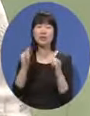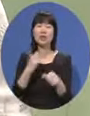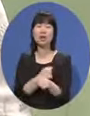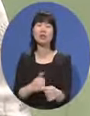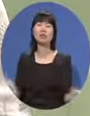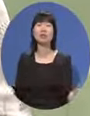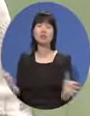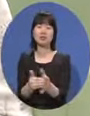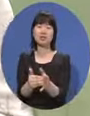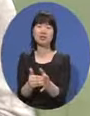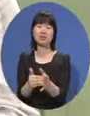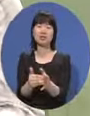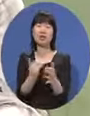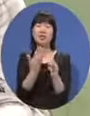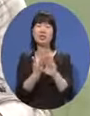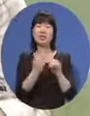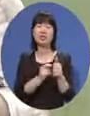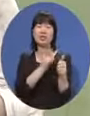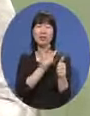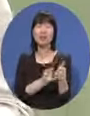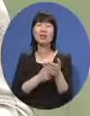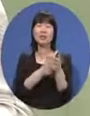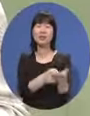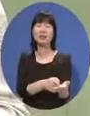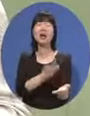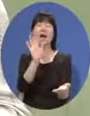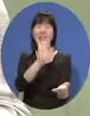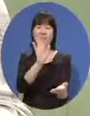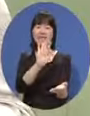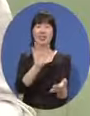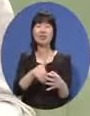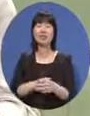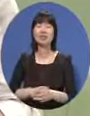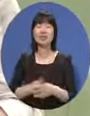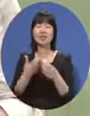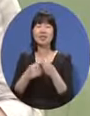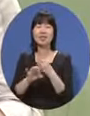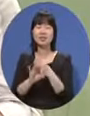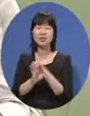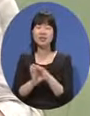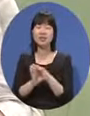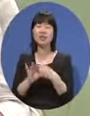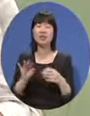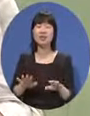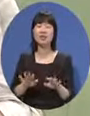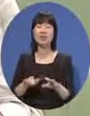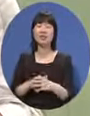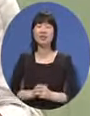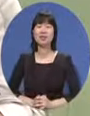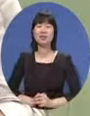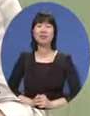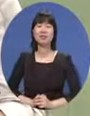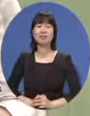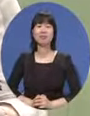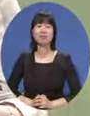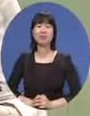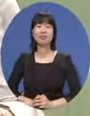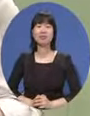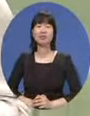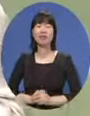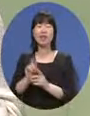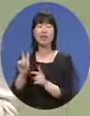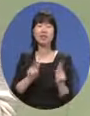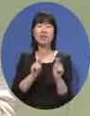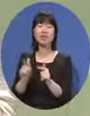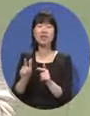마세요 음 남한테 이것을 6구 안 하 세요 그 예를 들어 무거동 대어 주려고 해서 아주 크게